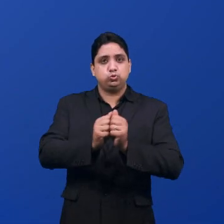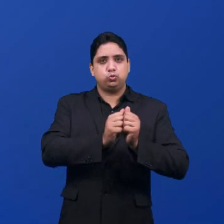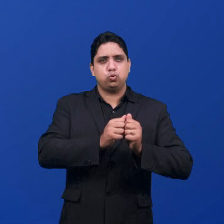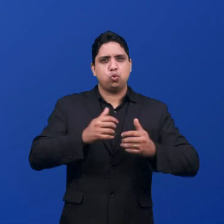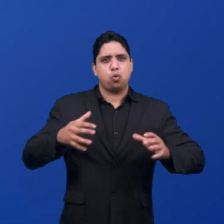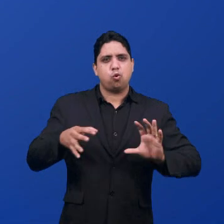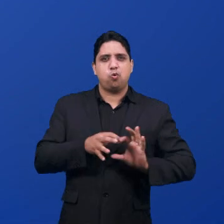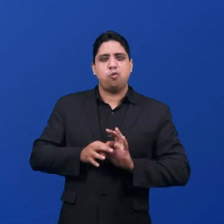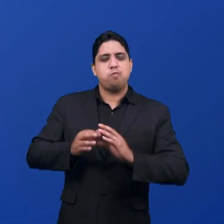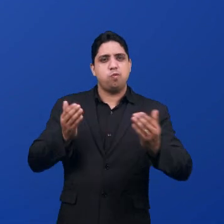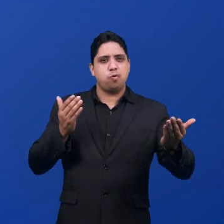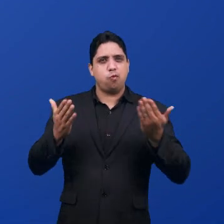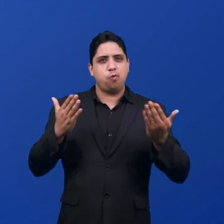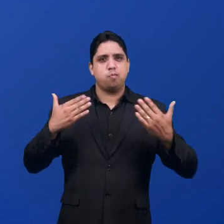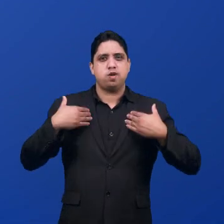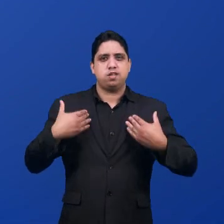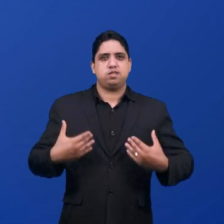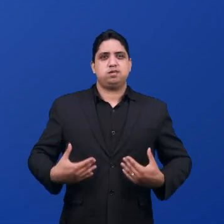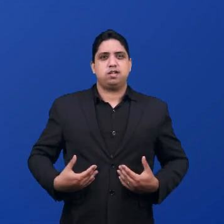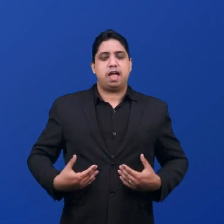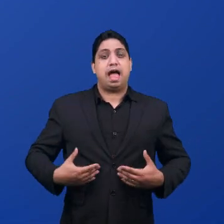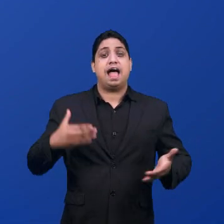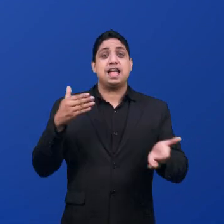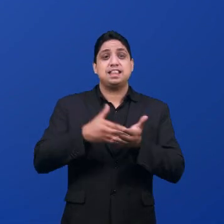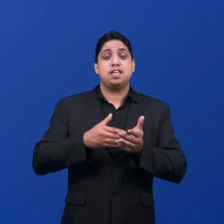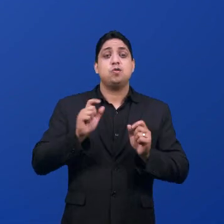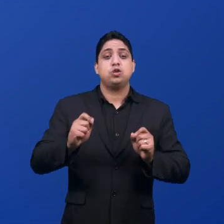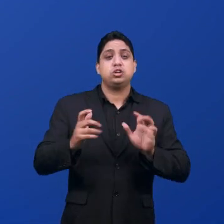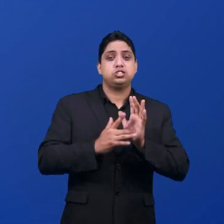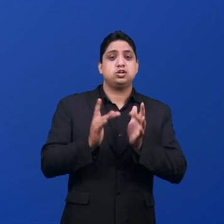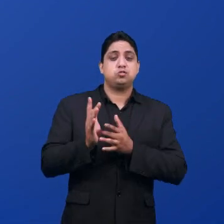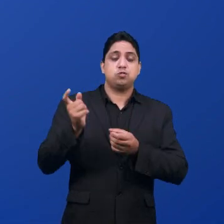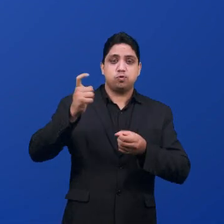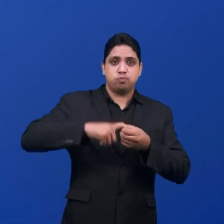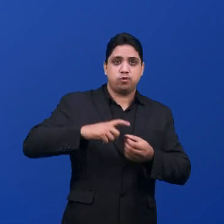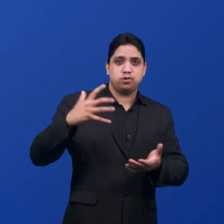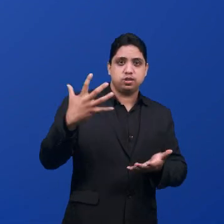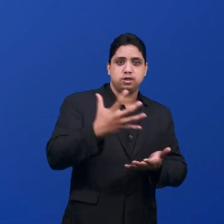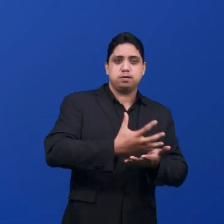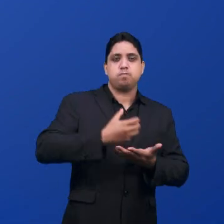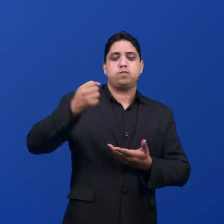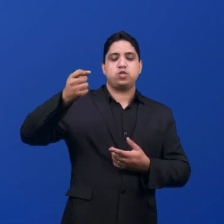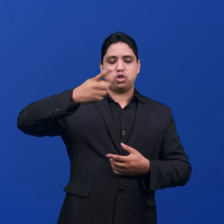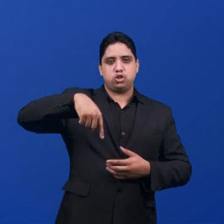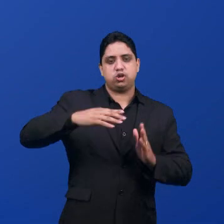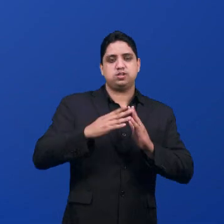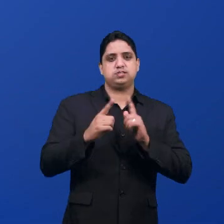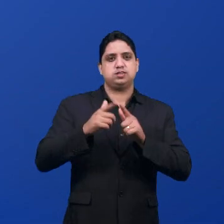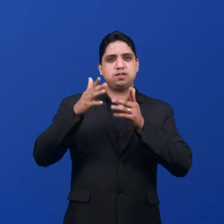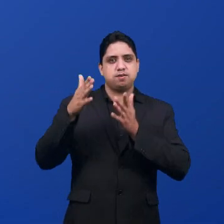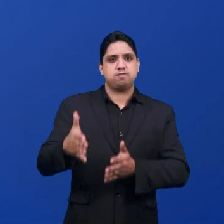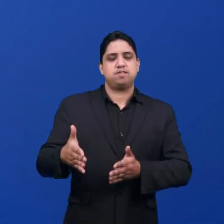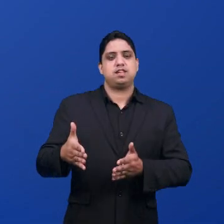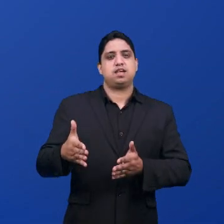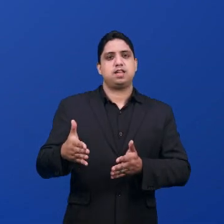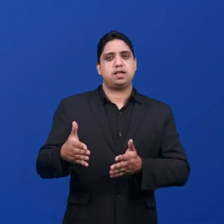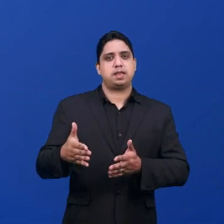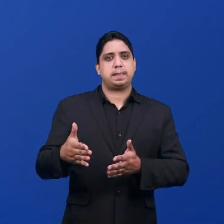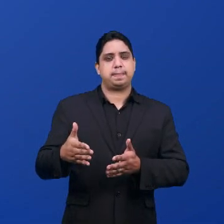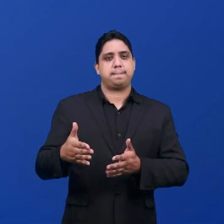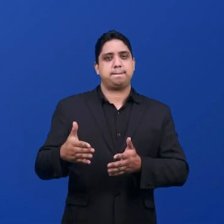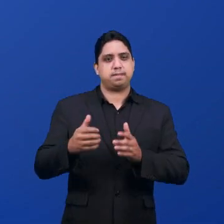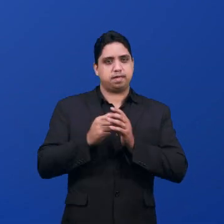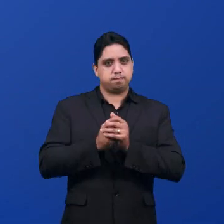parole, comme nous devons être ensemble en prière, en communion, jusqu'au jour où notre Seigneur